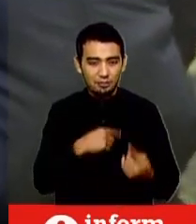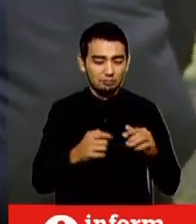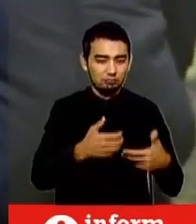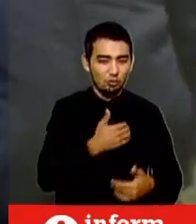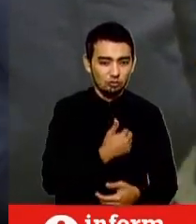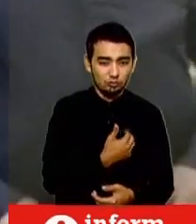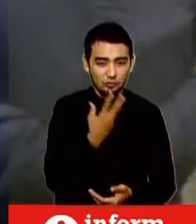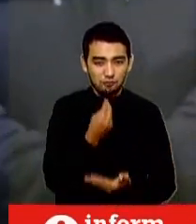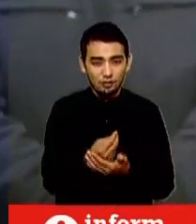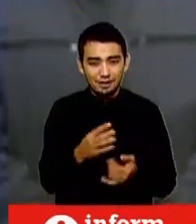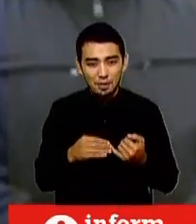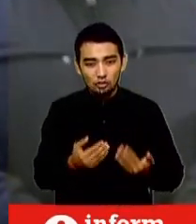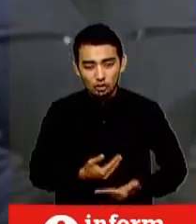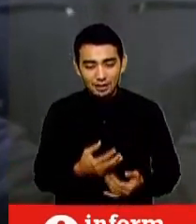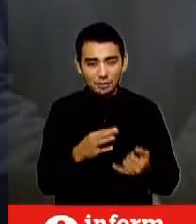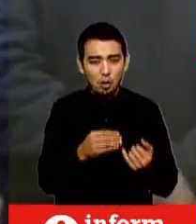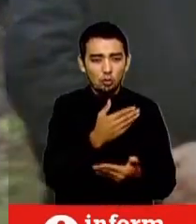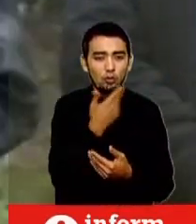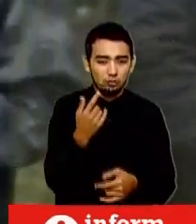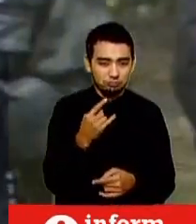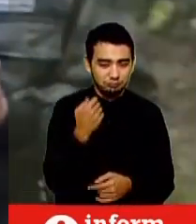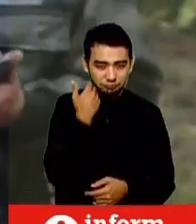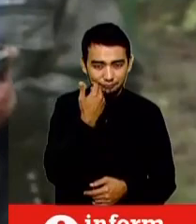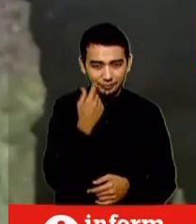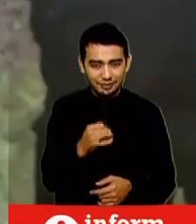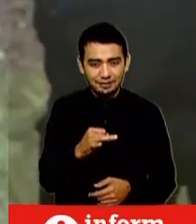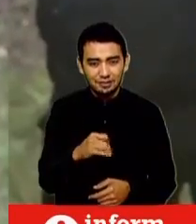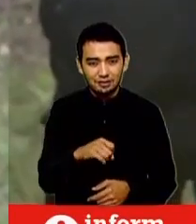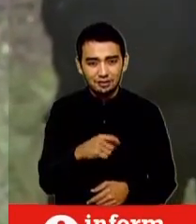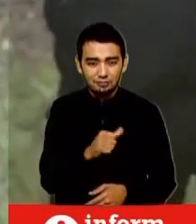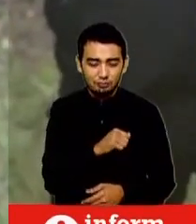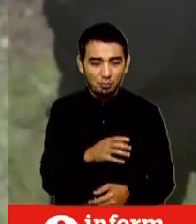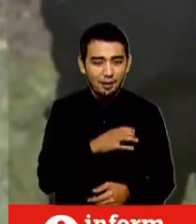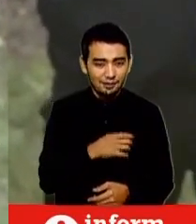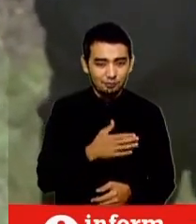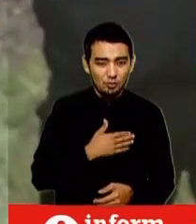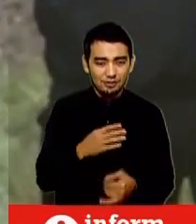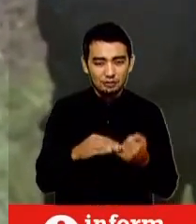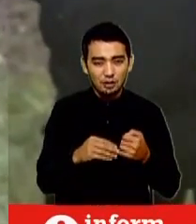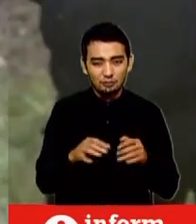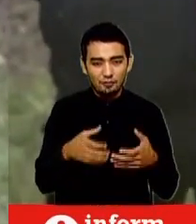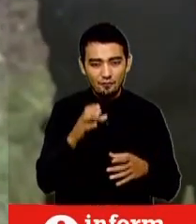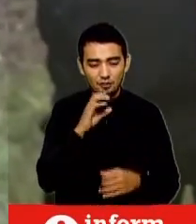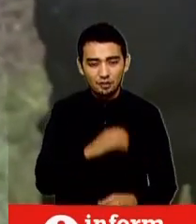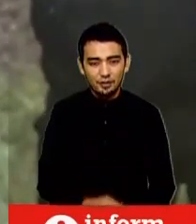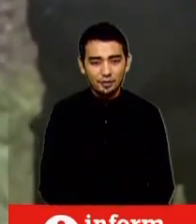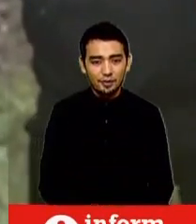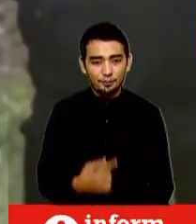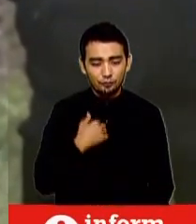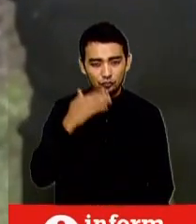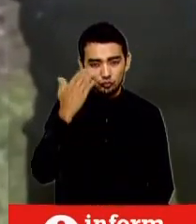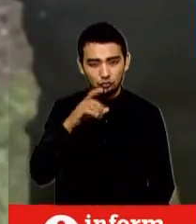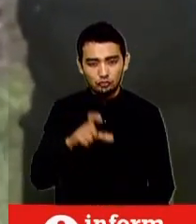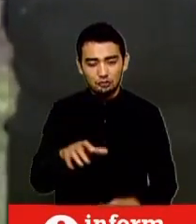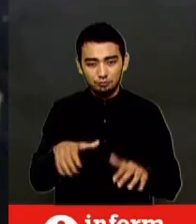деп айтудың өзі ұят. Өйткені жер біздің халықтың басты байлығы емес пе? Выясняется, наши паи ушли. Пайымыз өзгенің қолына